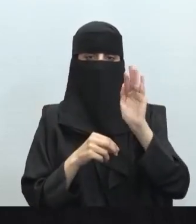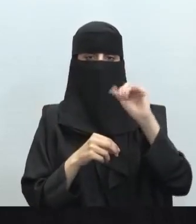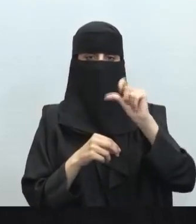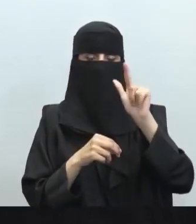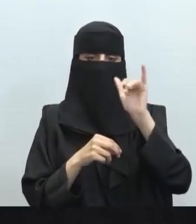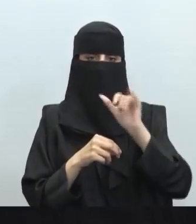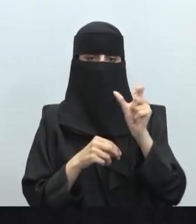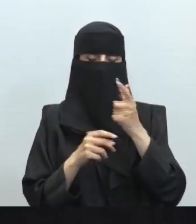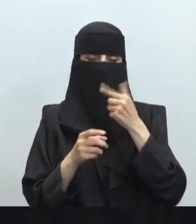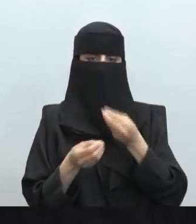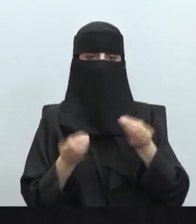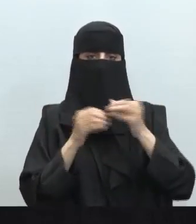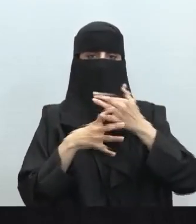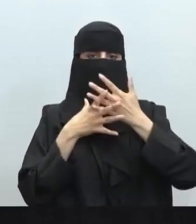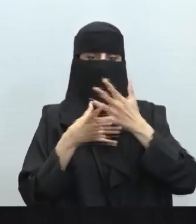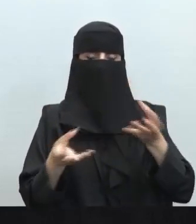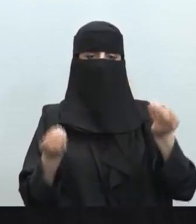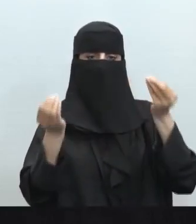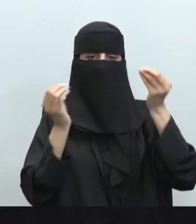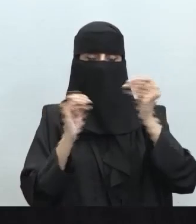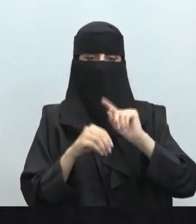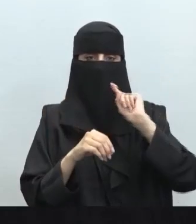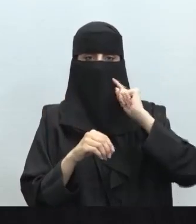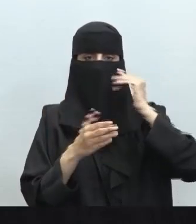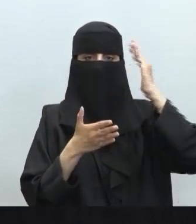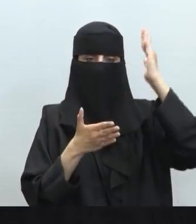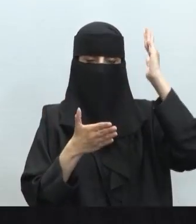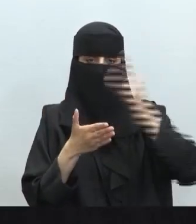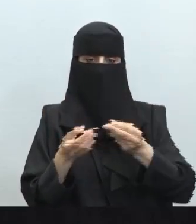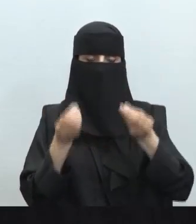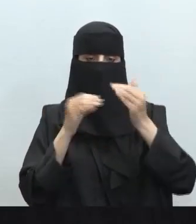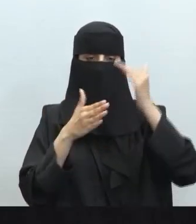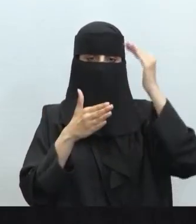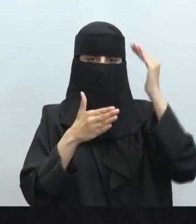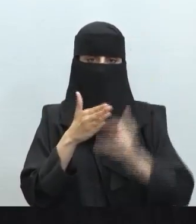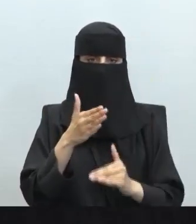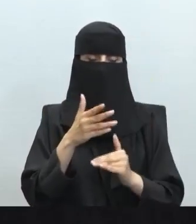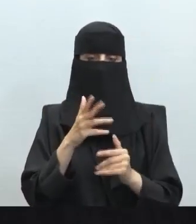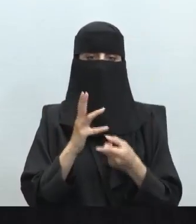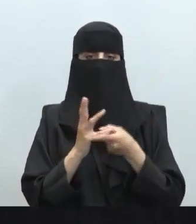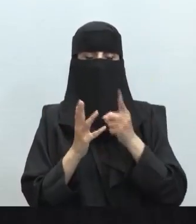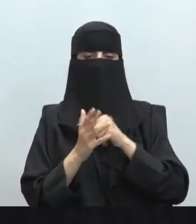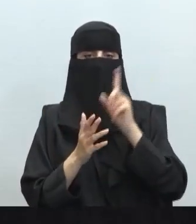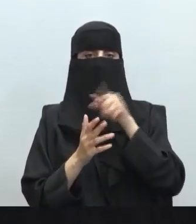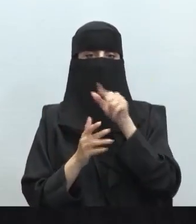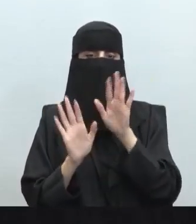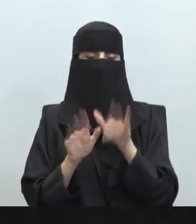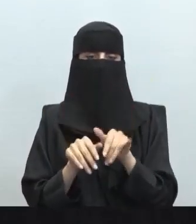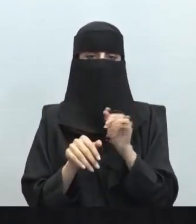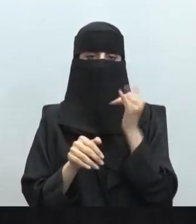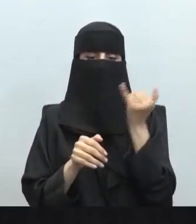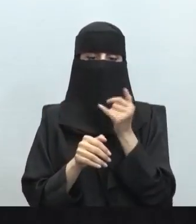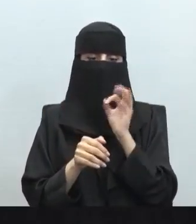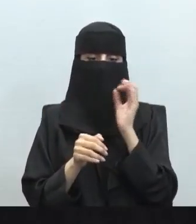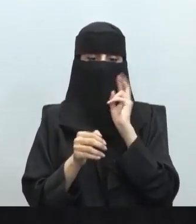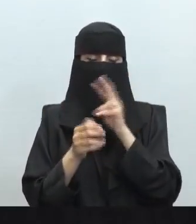هذا الجسم افرز الانسولين بكميات كبيره حتى انه اصبح هنالك انخفاض في نسبه السكر داخل الجسم هنالك خطر اذا المساله ليست